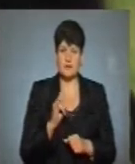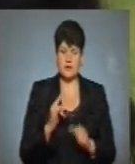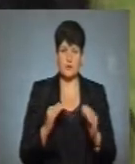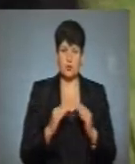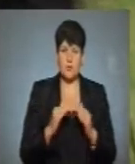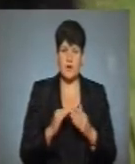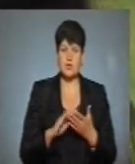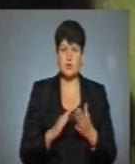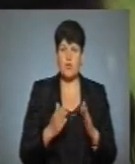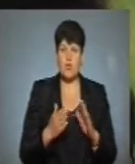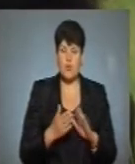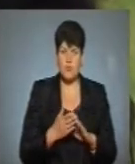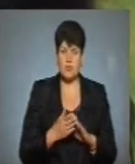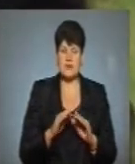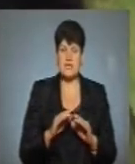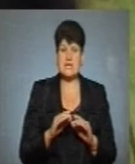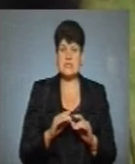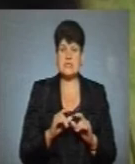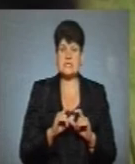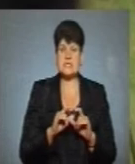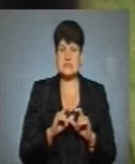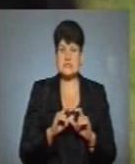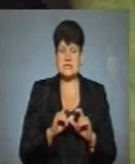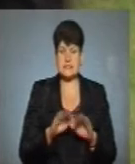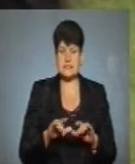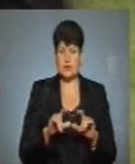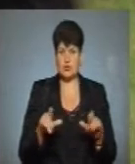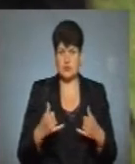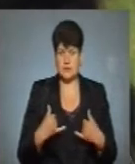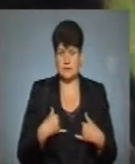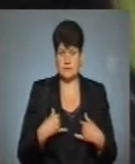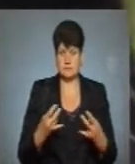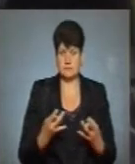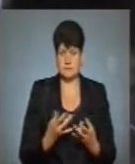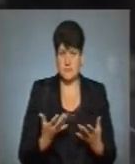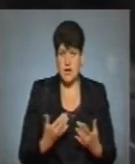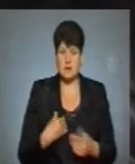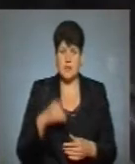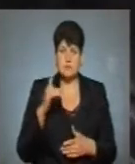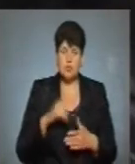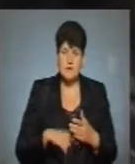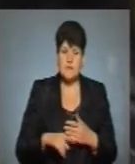домашніх умовах, і тому садочок для мене дуже необхідний. Але я сподіваюся, що